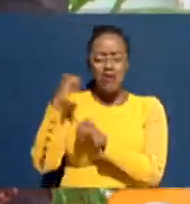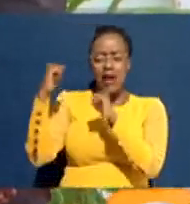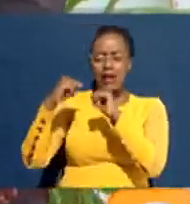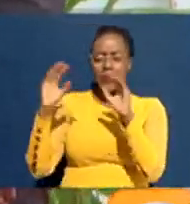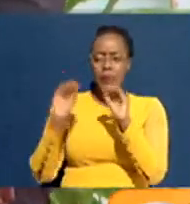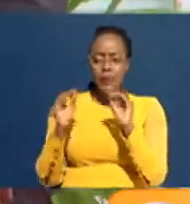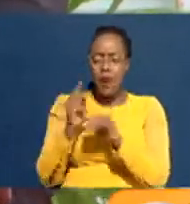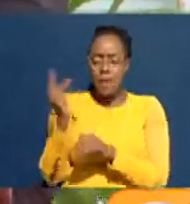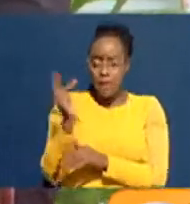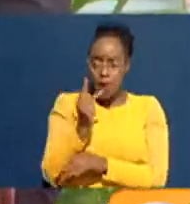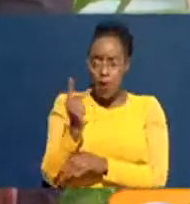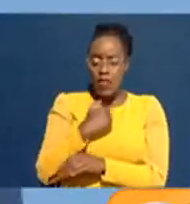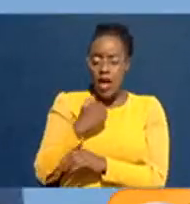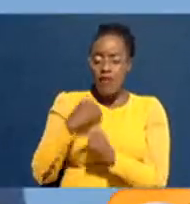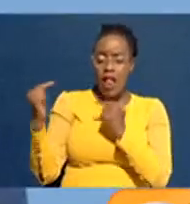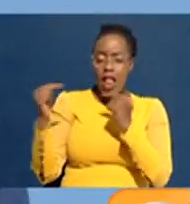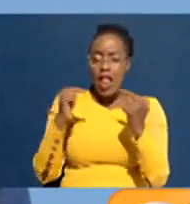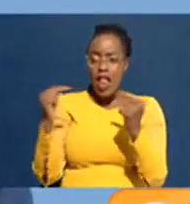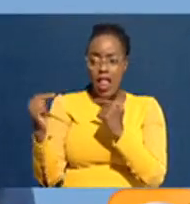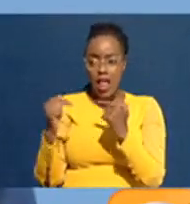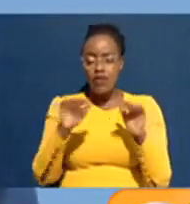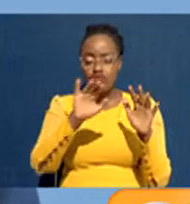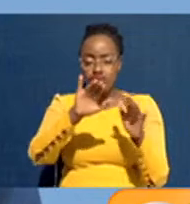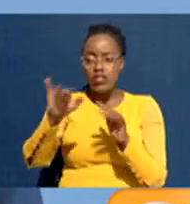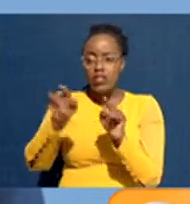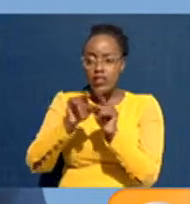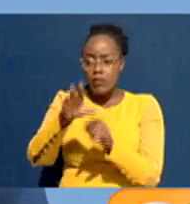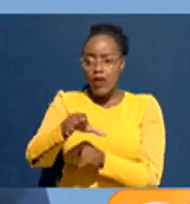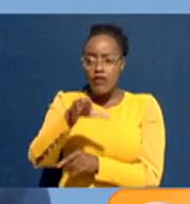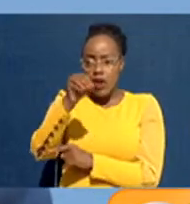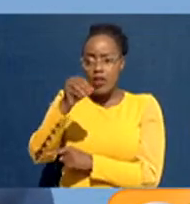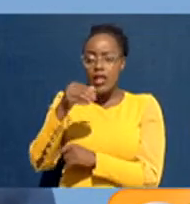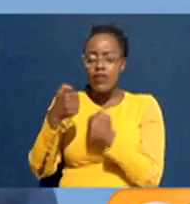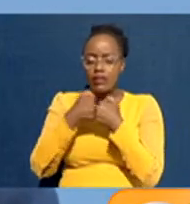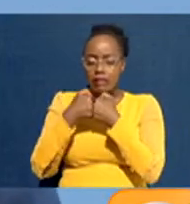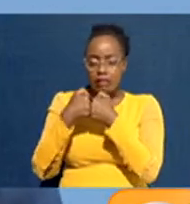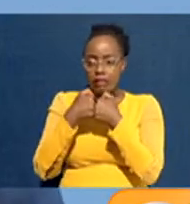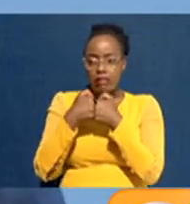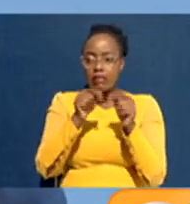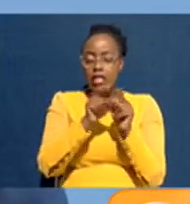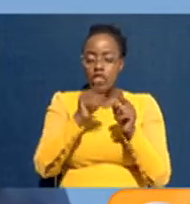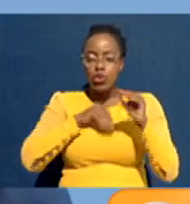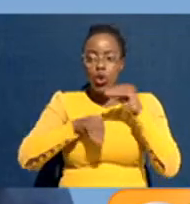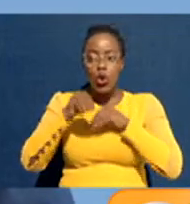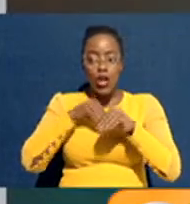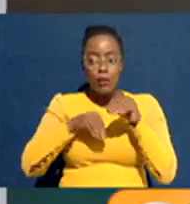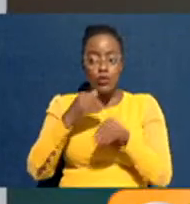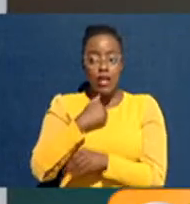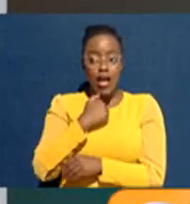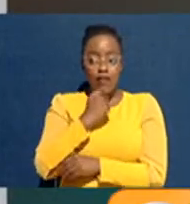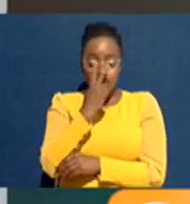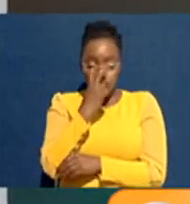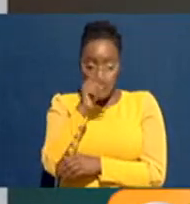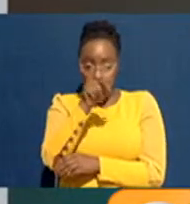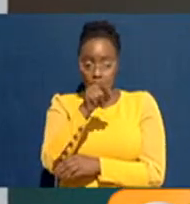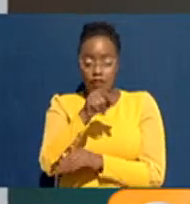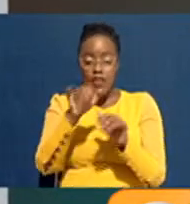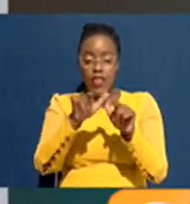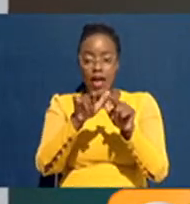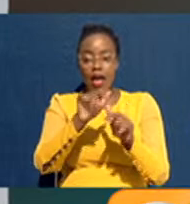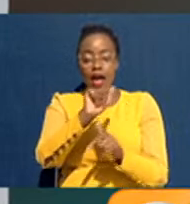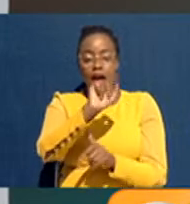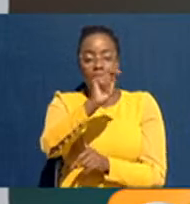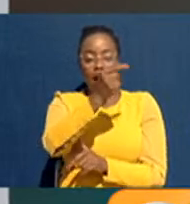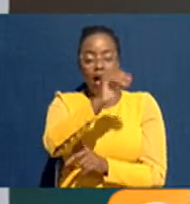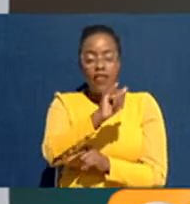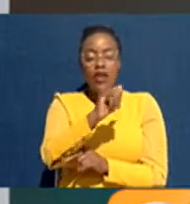kiasi cha wawili hao kujibizana. Naye pia alipatikana na mawimbi ya mzozo na tuhuma za ufisadi katika taasisi ya Athi Water na